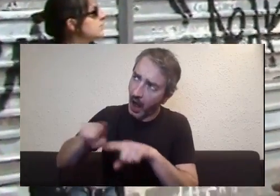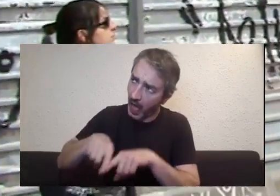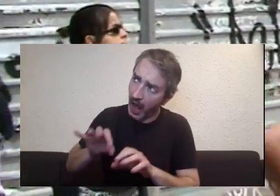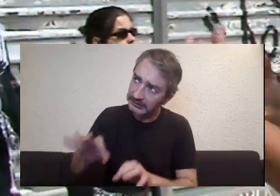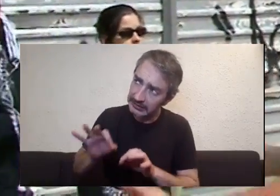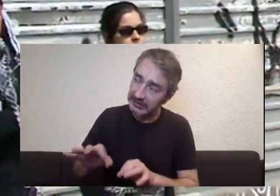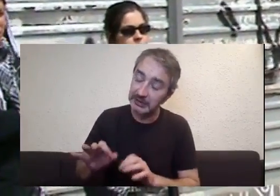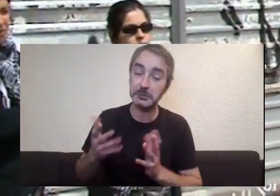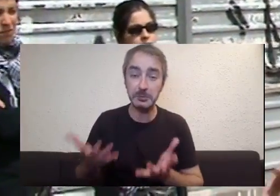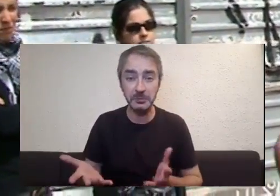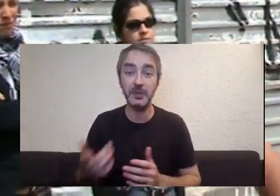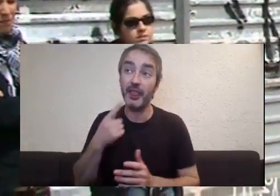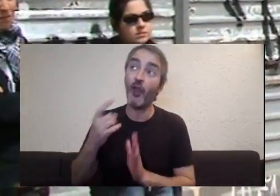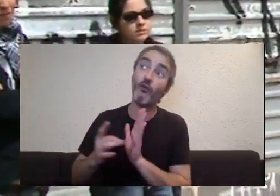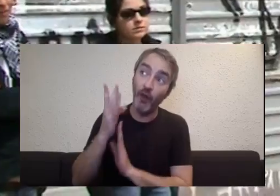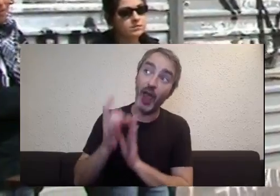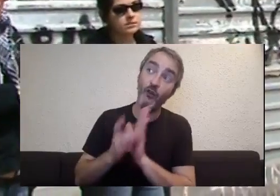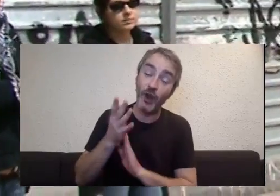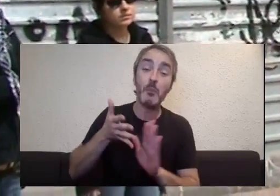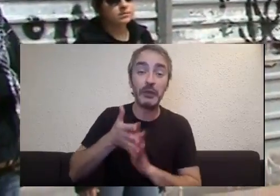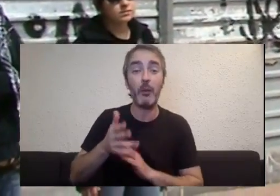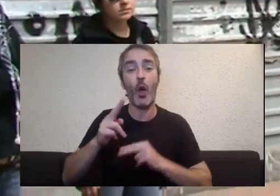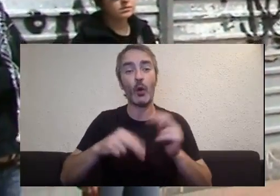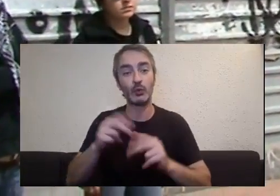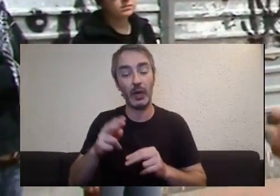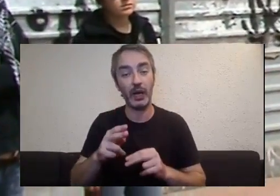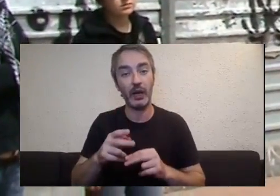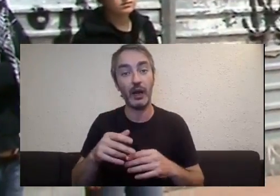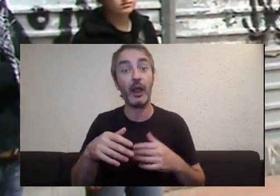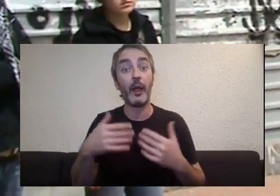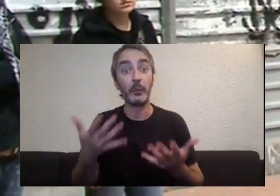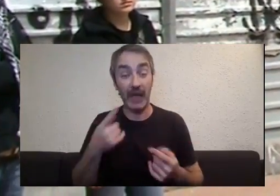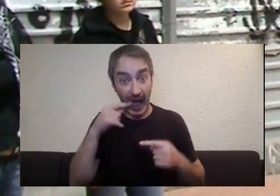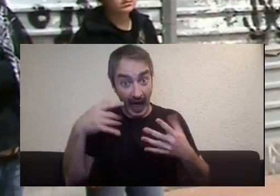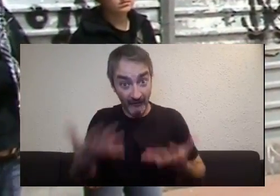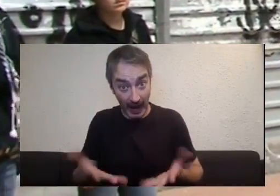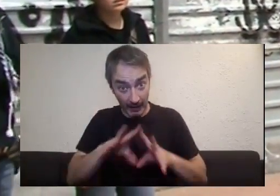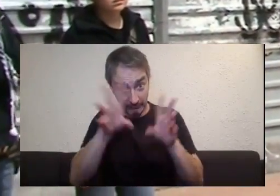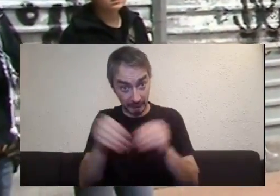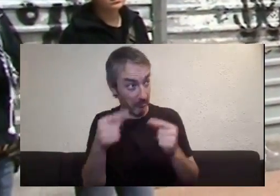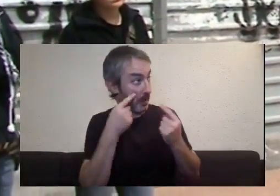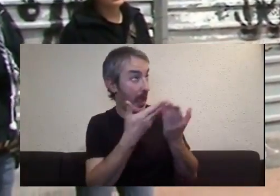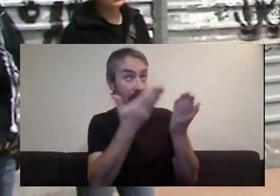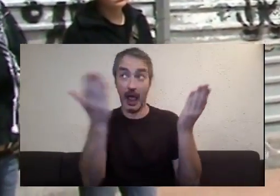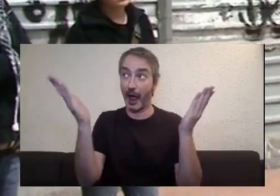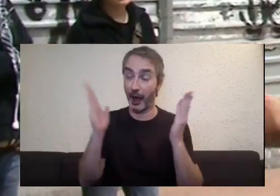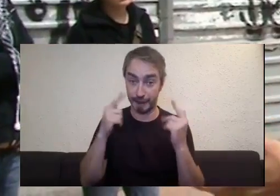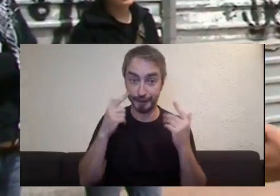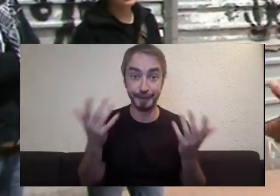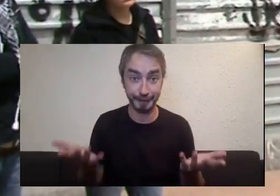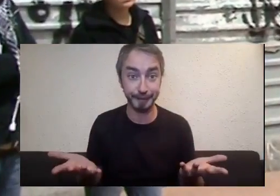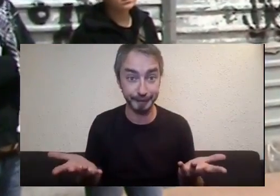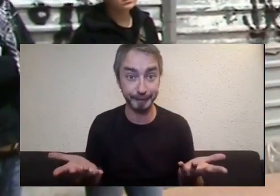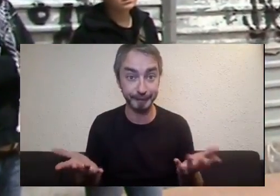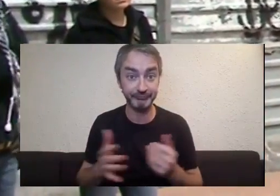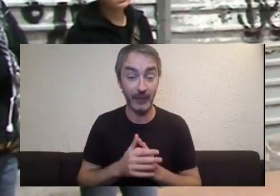va vendre el propietari, no? Des de sempre, de que fora, perquè hi havia de construir, perquè hi havia això. Finalment, doncs, ja